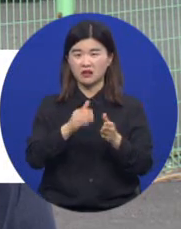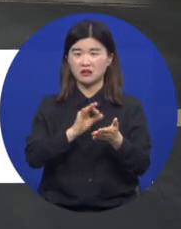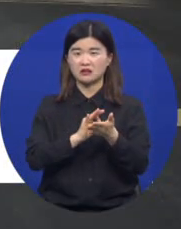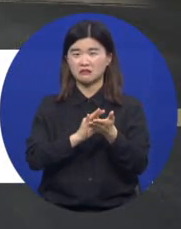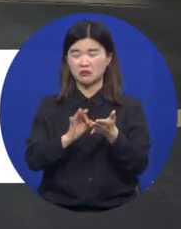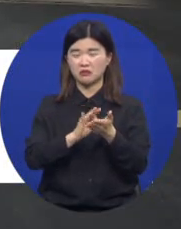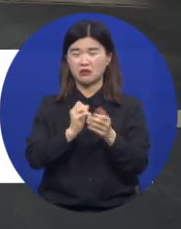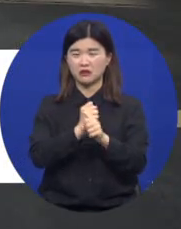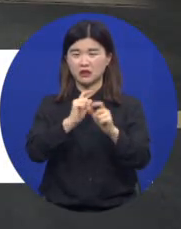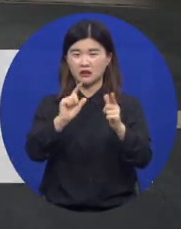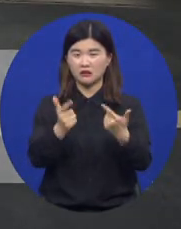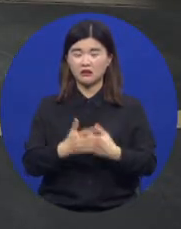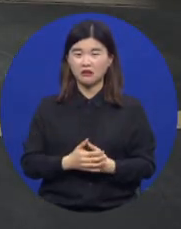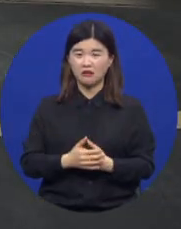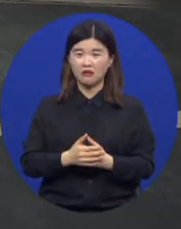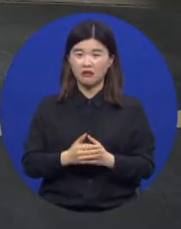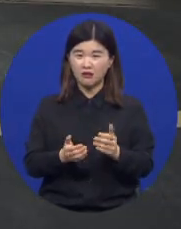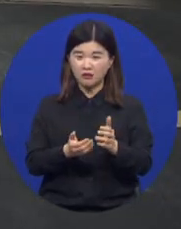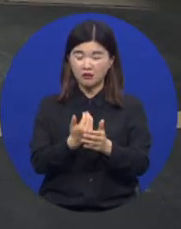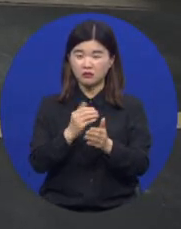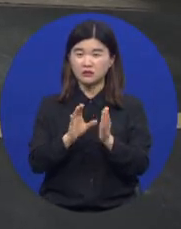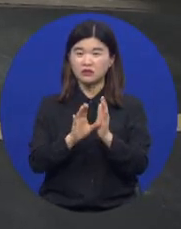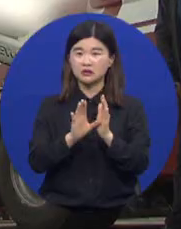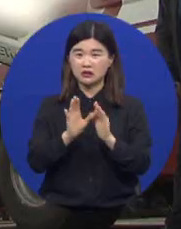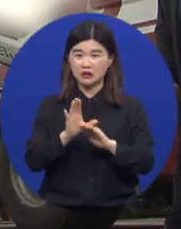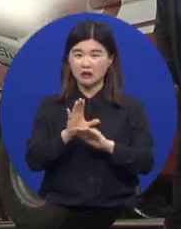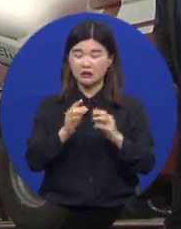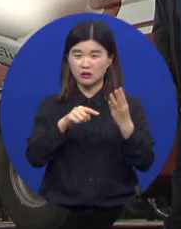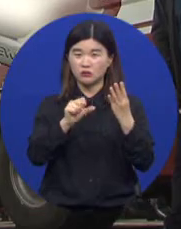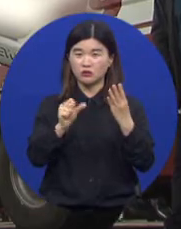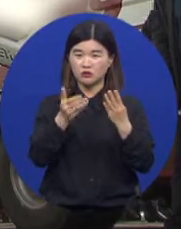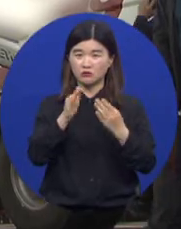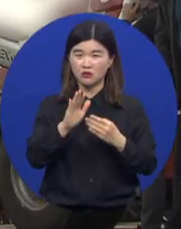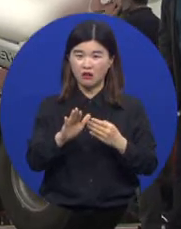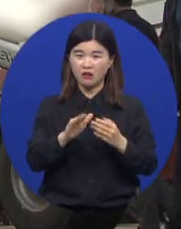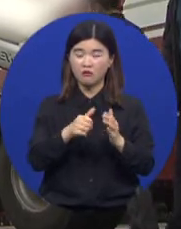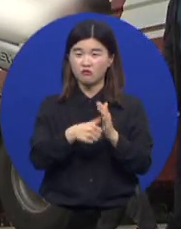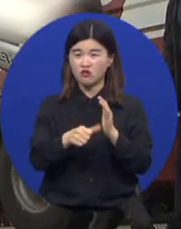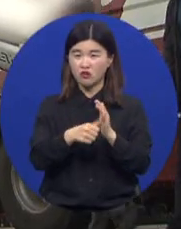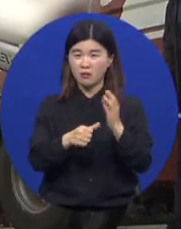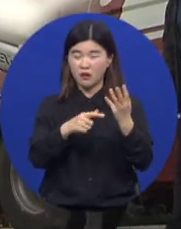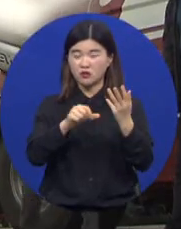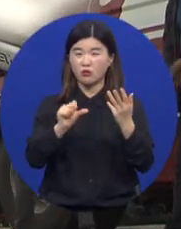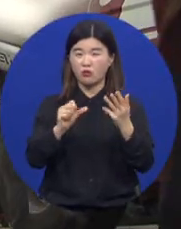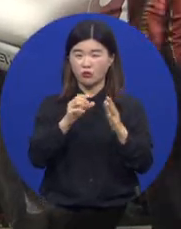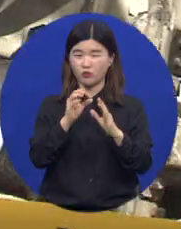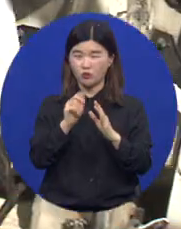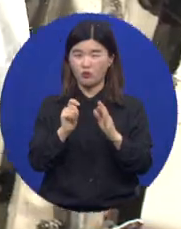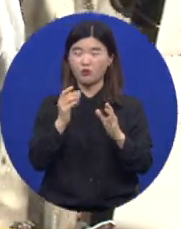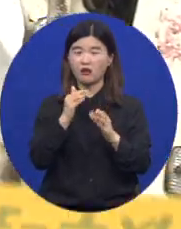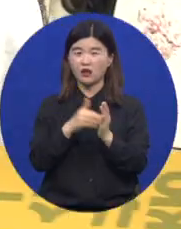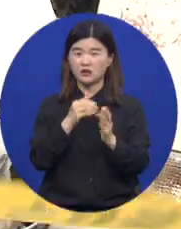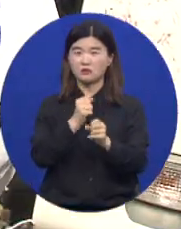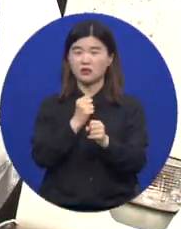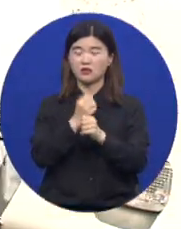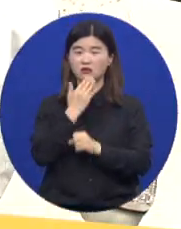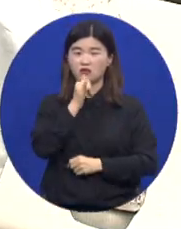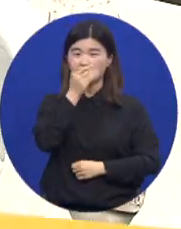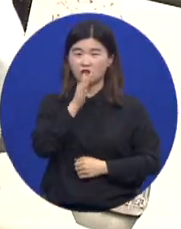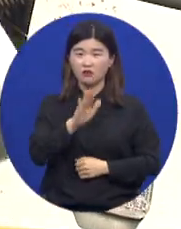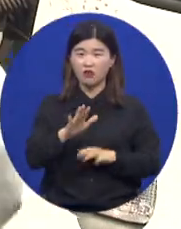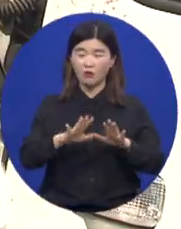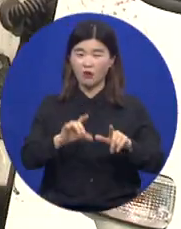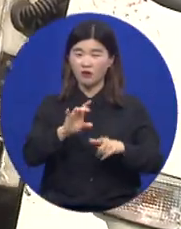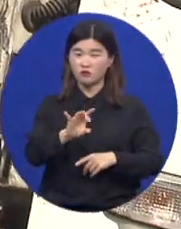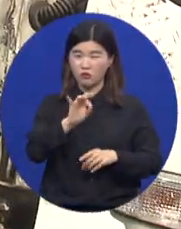있습니다. 사고 차량은 4.5톤이지만 화물을 8.5톤까지 더 실을 수 있게 개조됐는데 올해